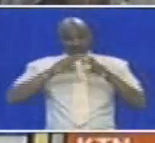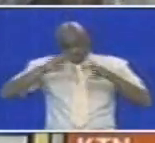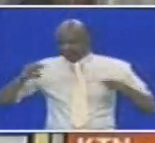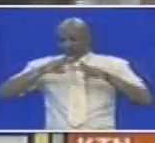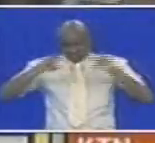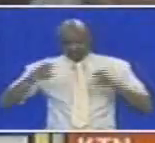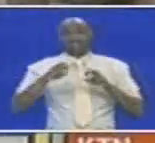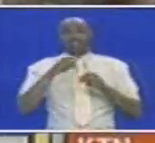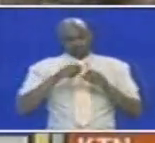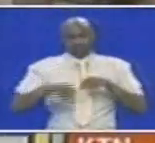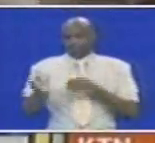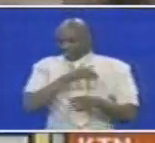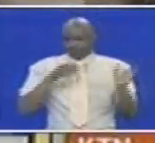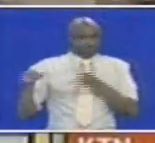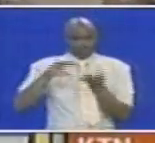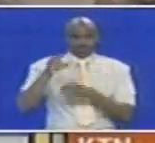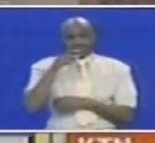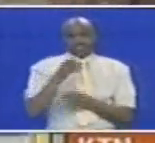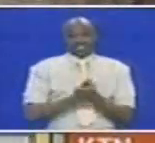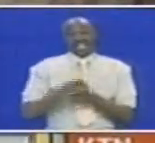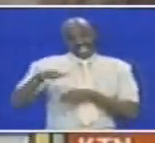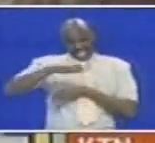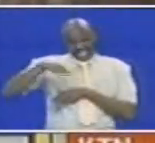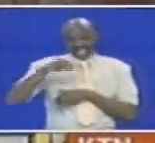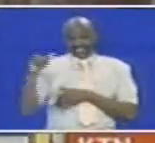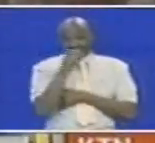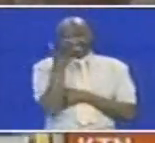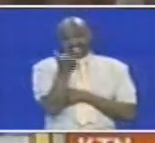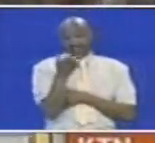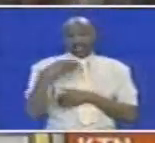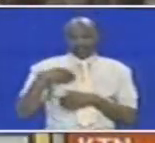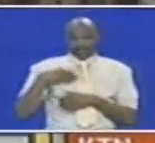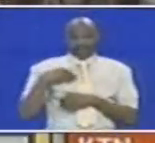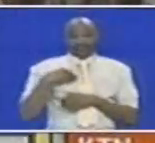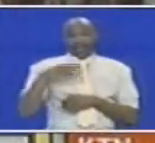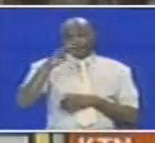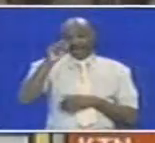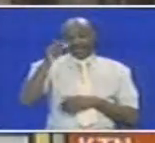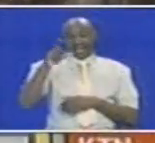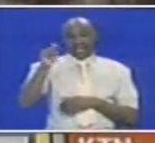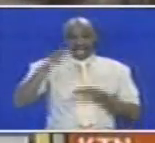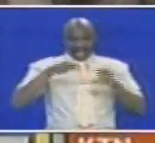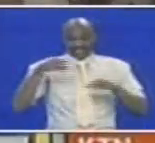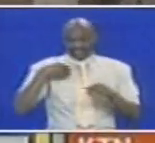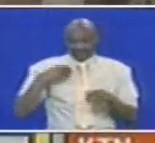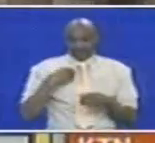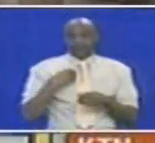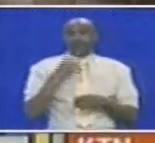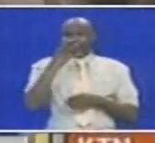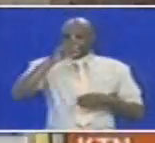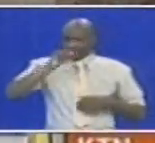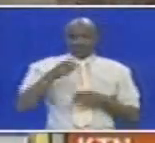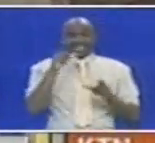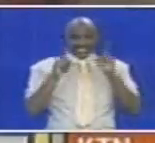dhidi ya pombe haramu. Ni hapa katika mtaa wa Isilii, kijiji cha Motherland, ambako zaidi ya lita 4,000 za pombe